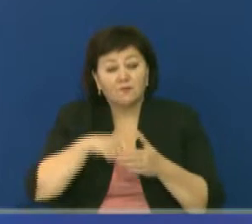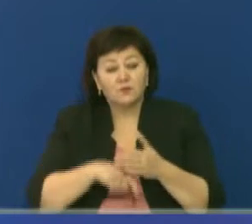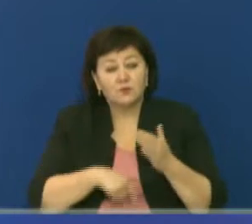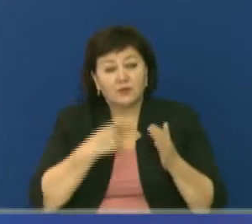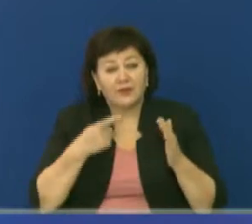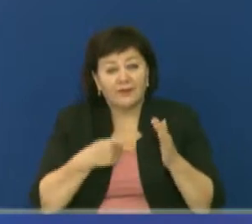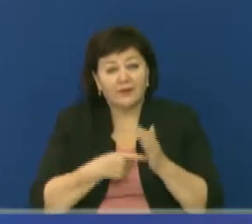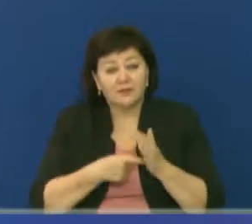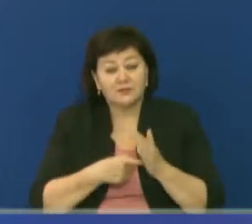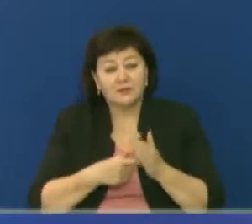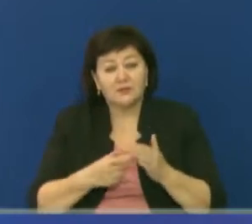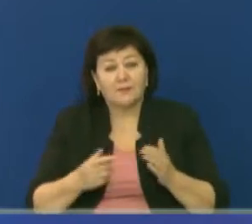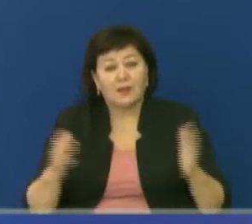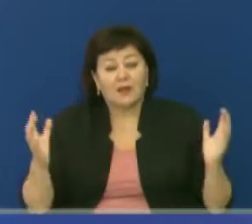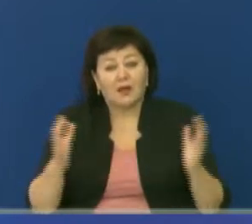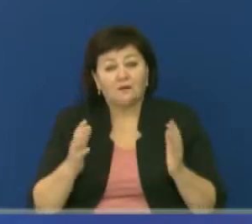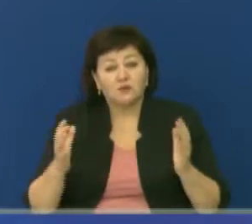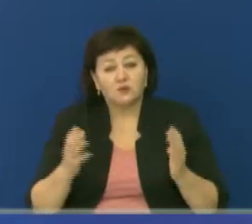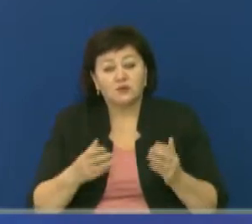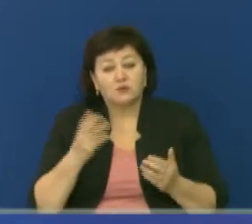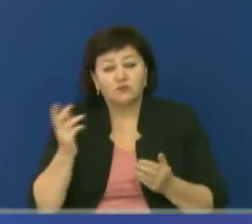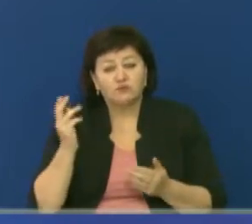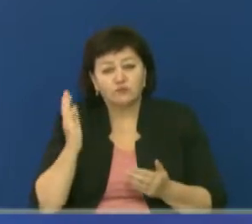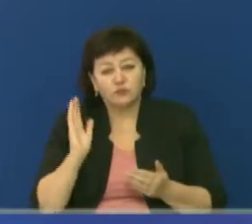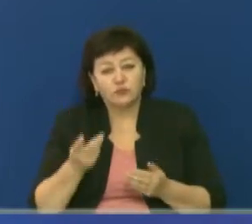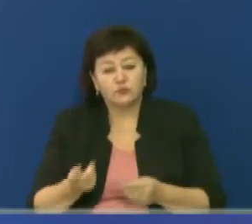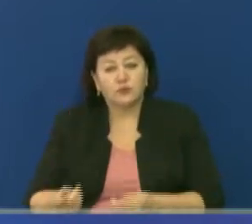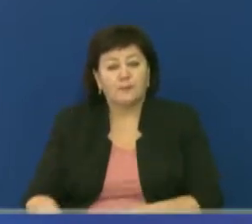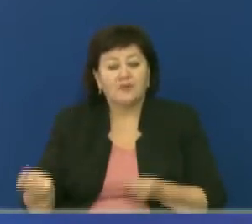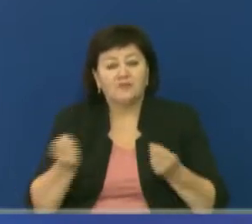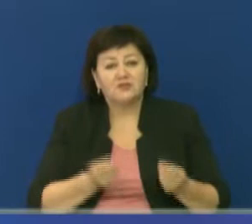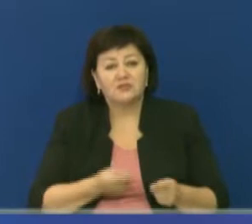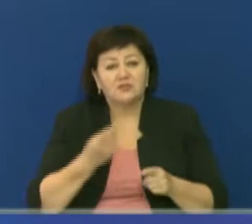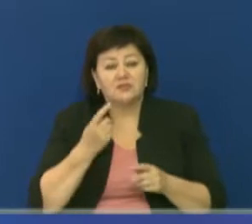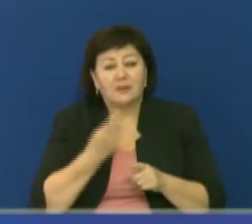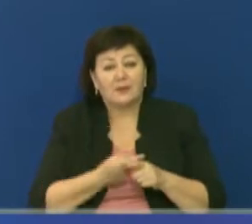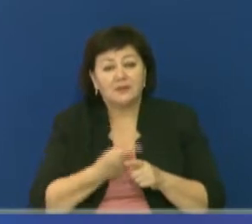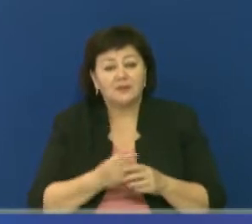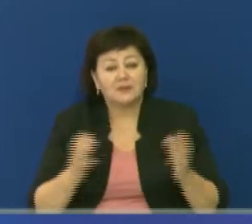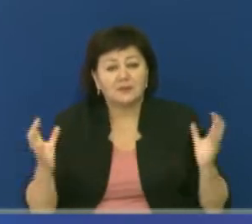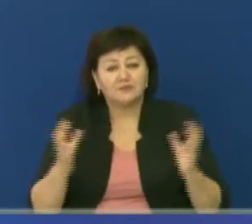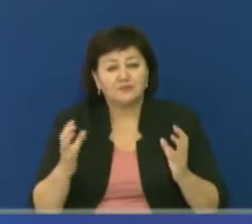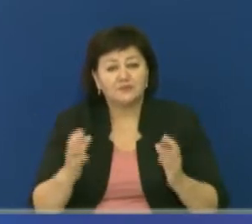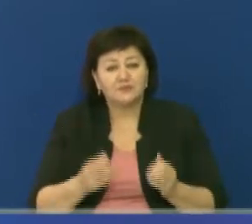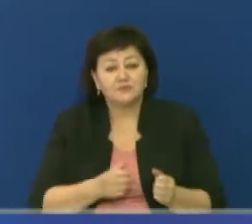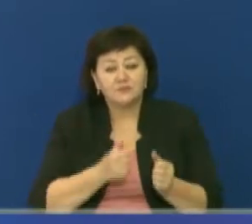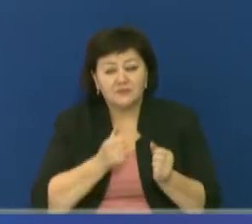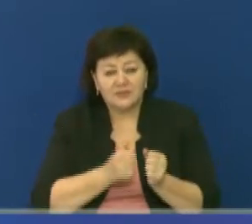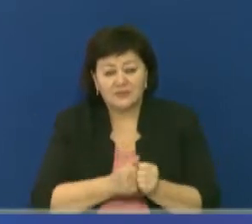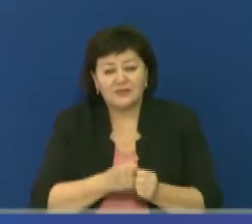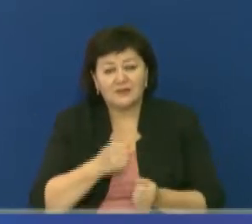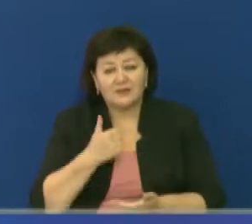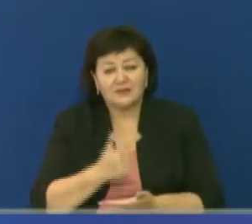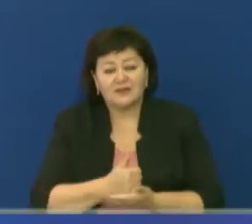пассажирским перевозкам Семея привлекаются дополнительные автобусы. Об этом сообщил заместитель акима города Дмитрий Гариков. По его